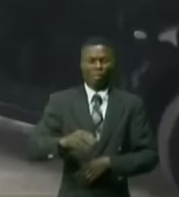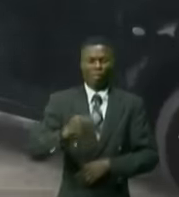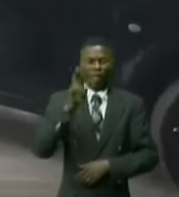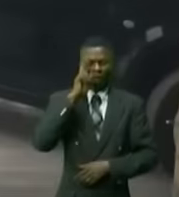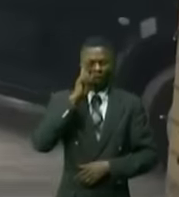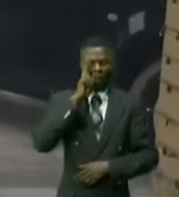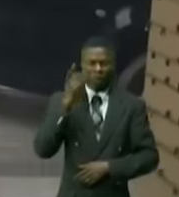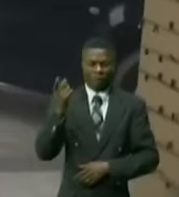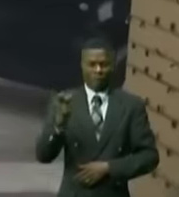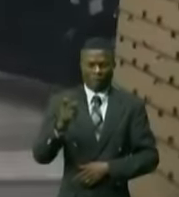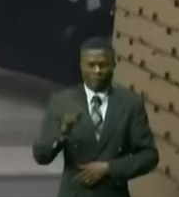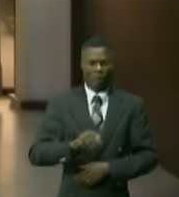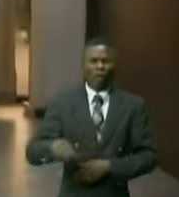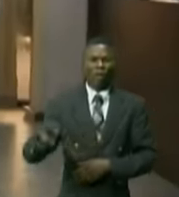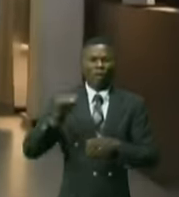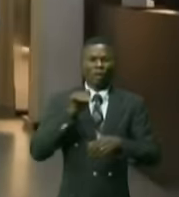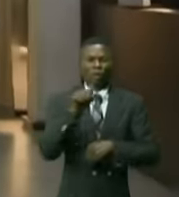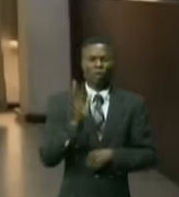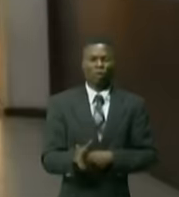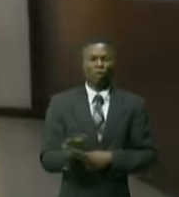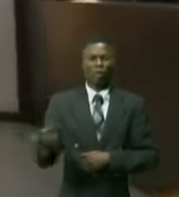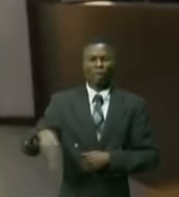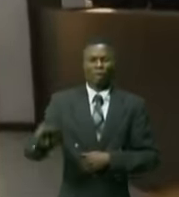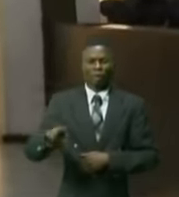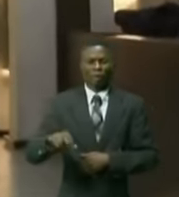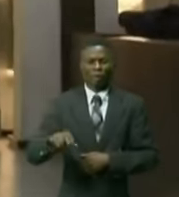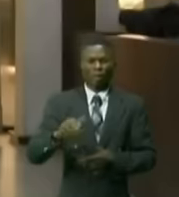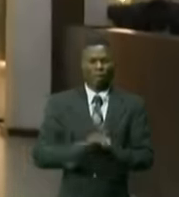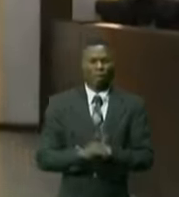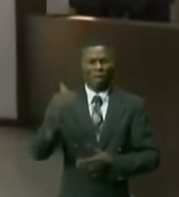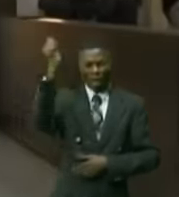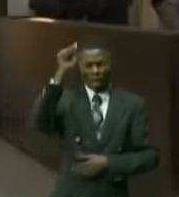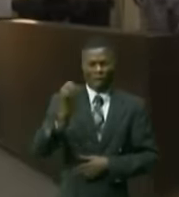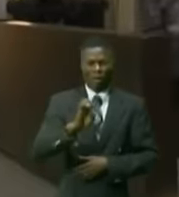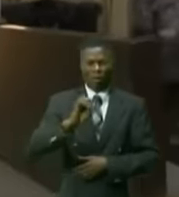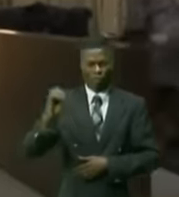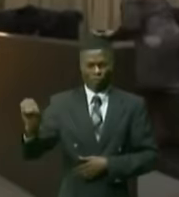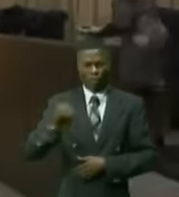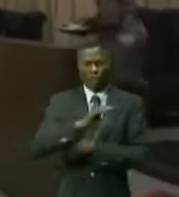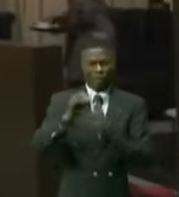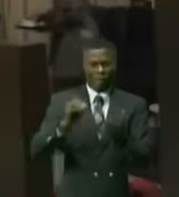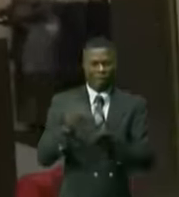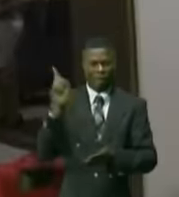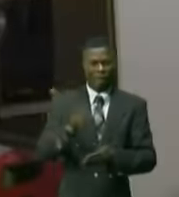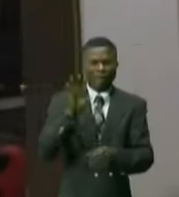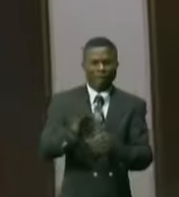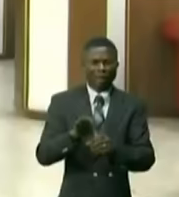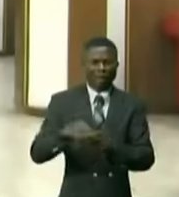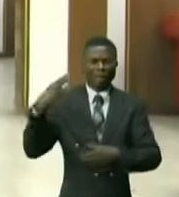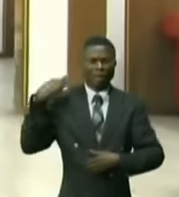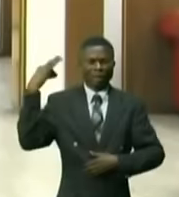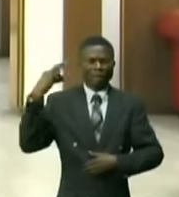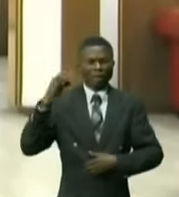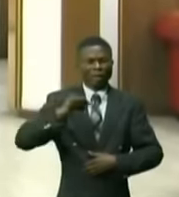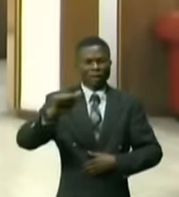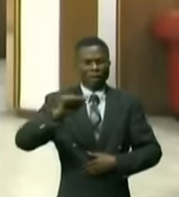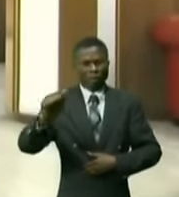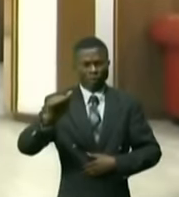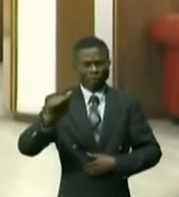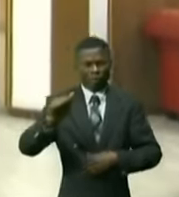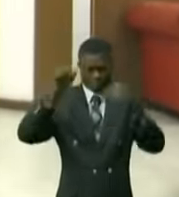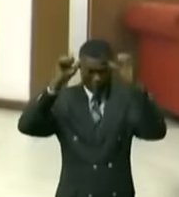Bakolé, directeur régional de l'ONIDU pour l'Afrique centrale et Afrique de l'Ouest, est venu voter pour les candidats de son choix à